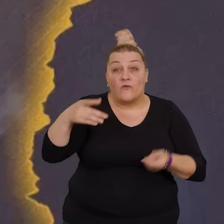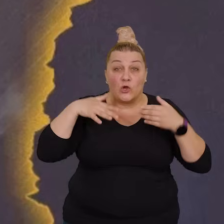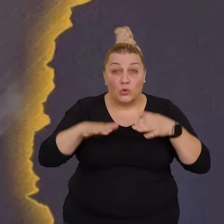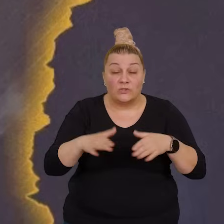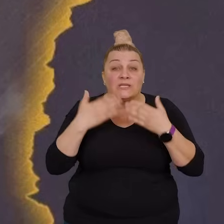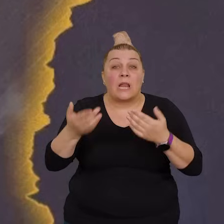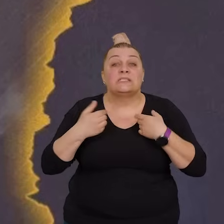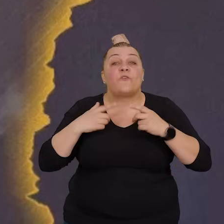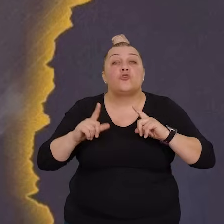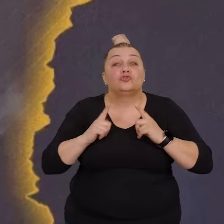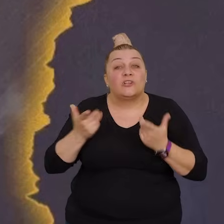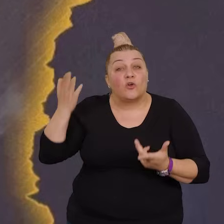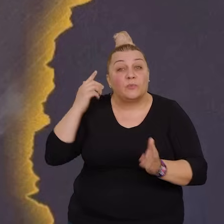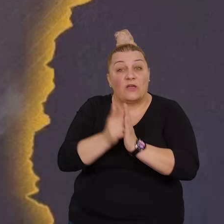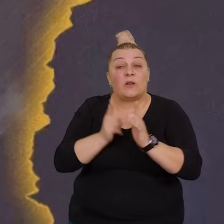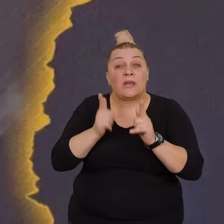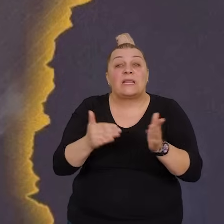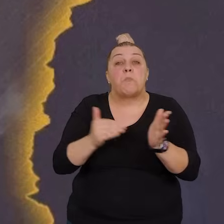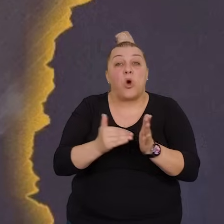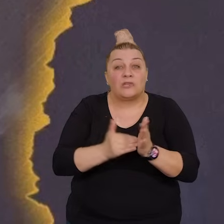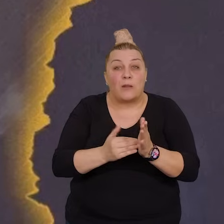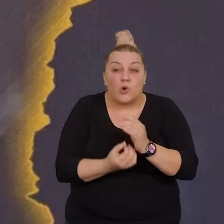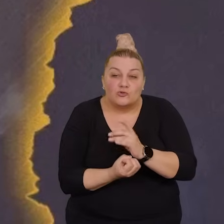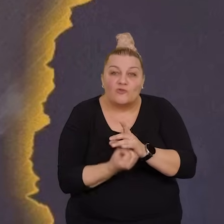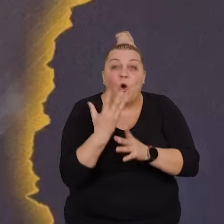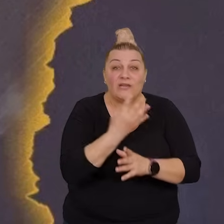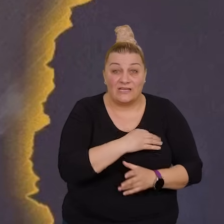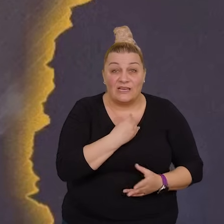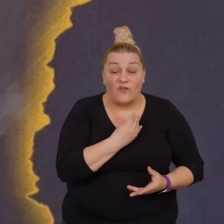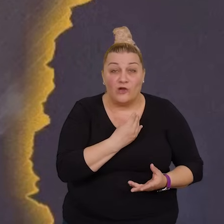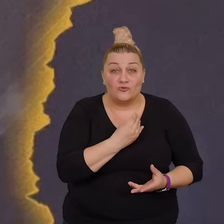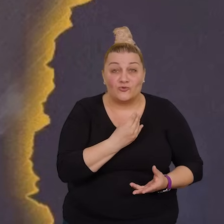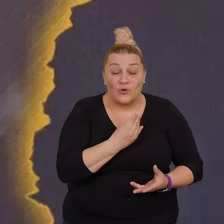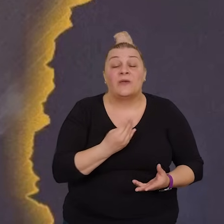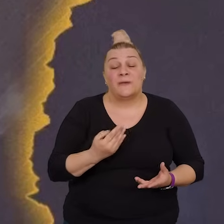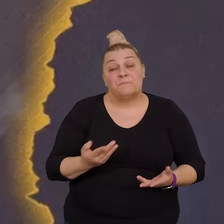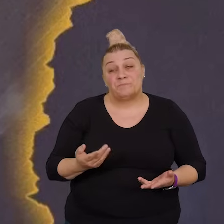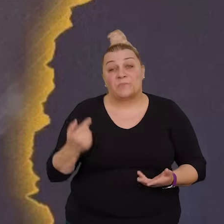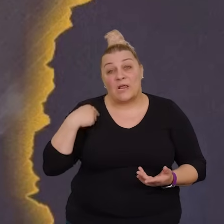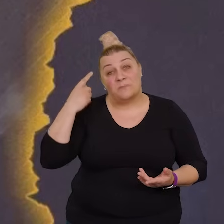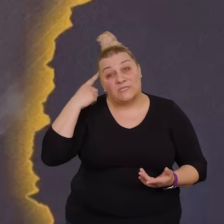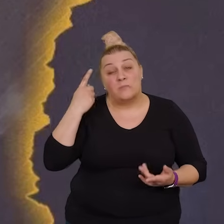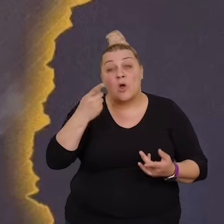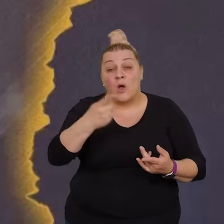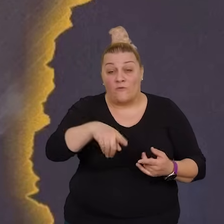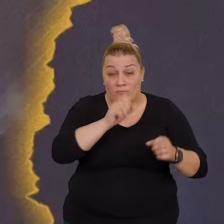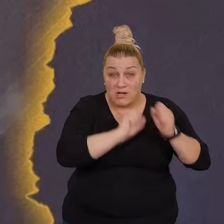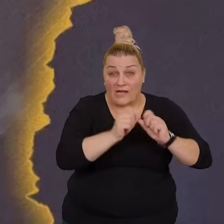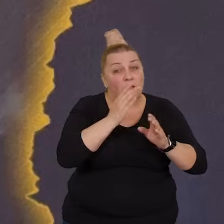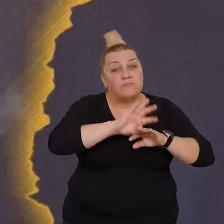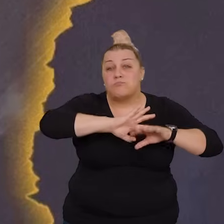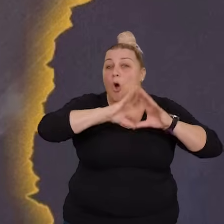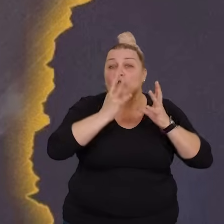svoj život kad je bilo najpotrebnije u ovoj državi, kad se ona stvarala. I mislim da su potpuno na margini, da su